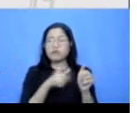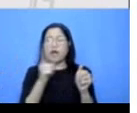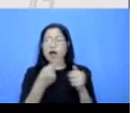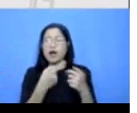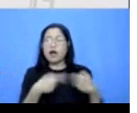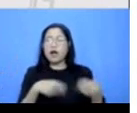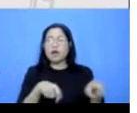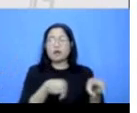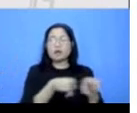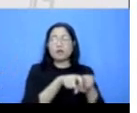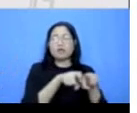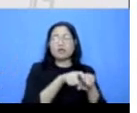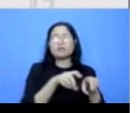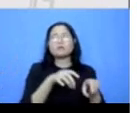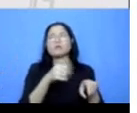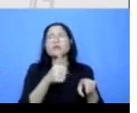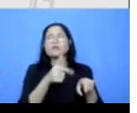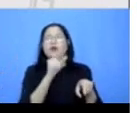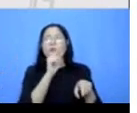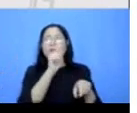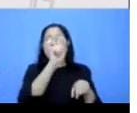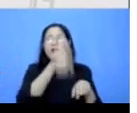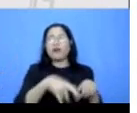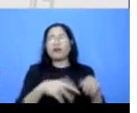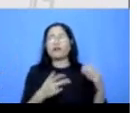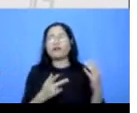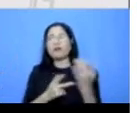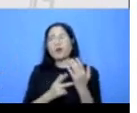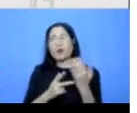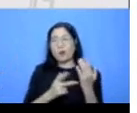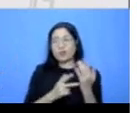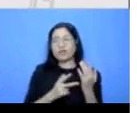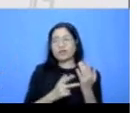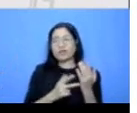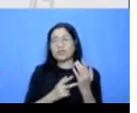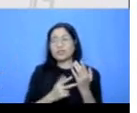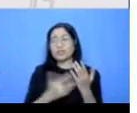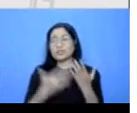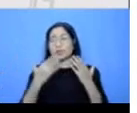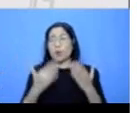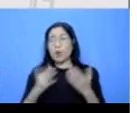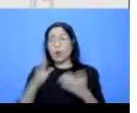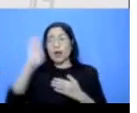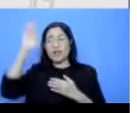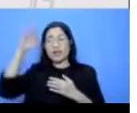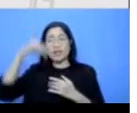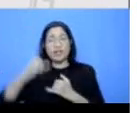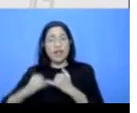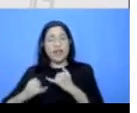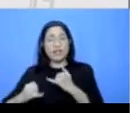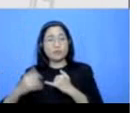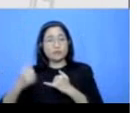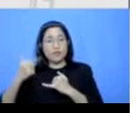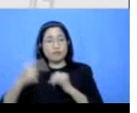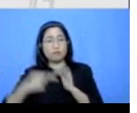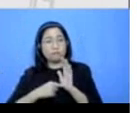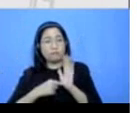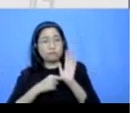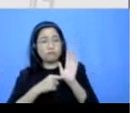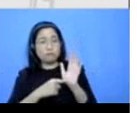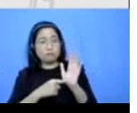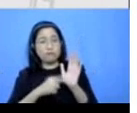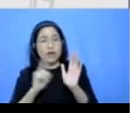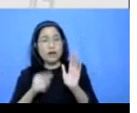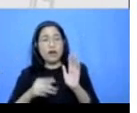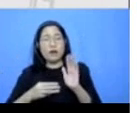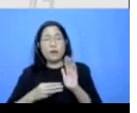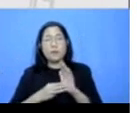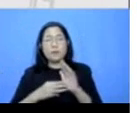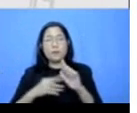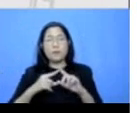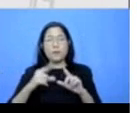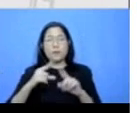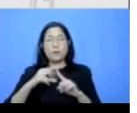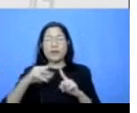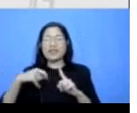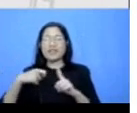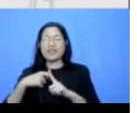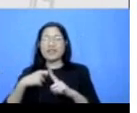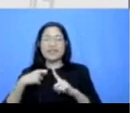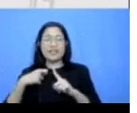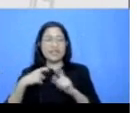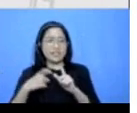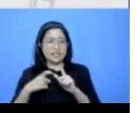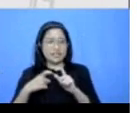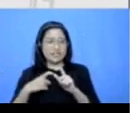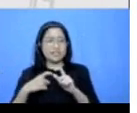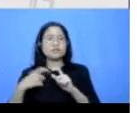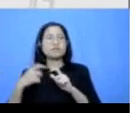teknologi. Nanti mudah-mudahan di akhir saya akan coba perlihatkan sebuah matriks pengembangan SMR sehingga Bapak dan